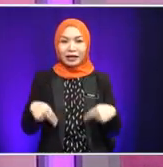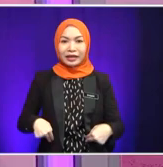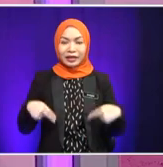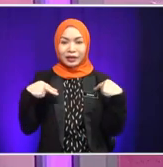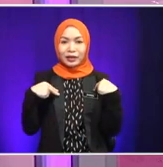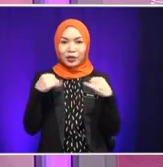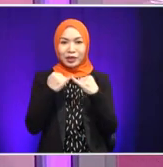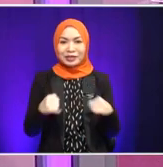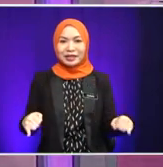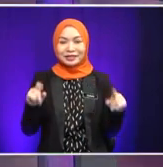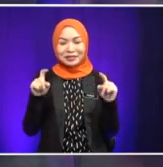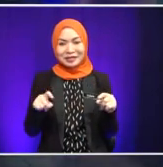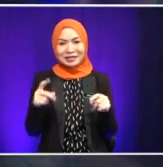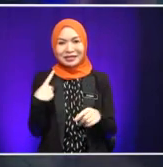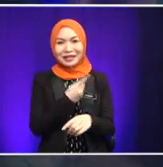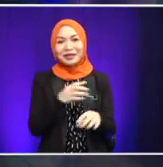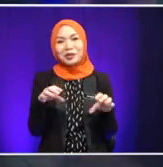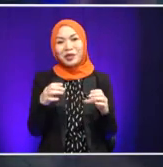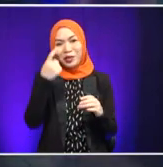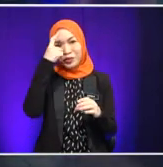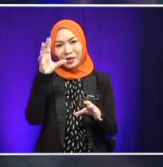negara berbilang bangsa